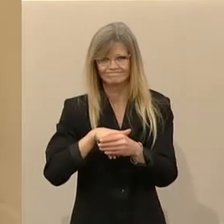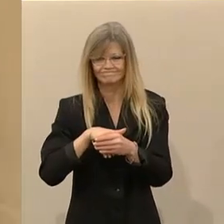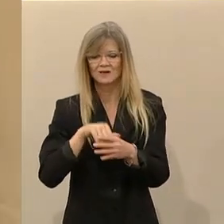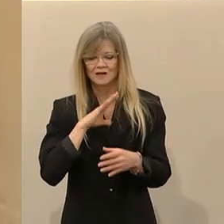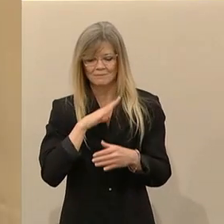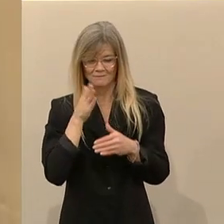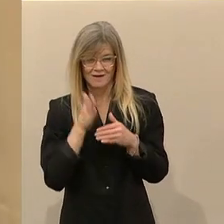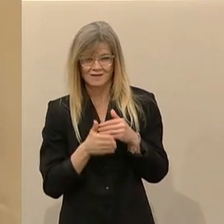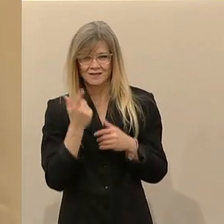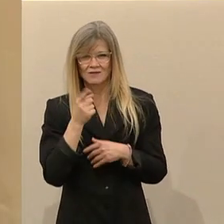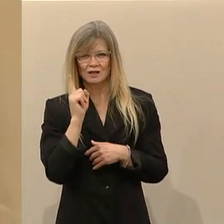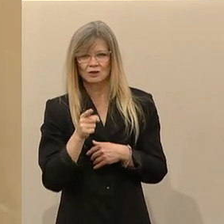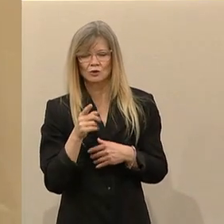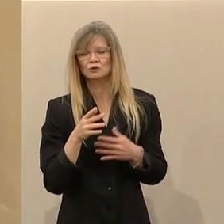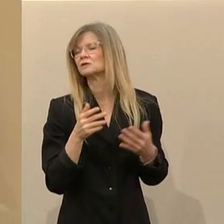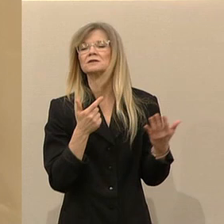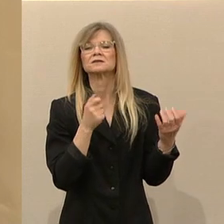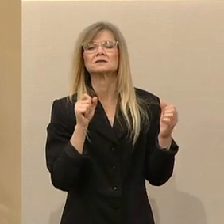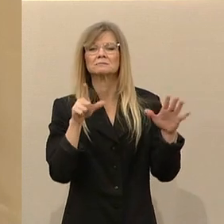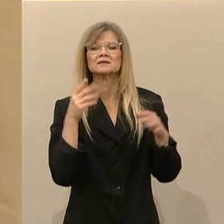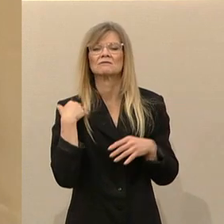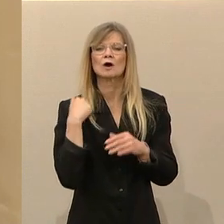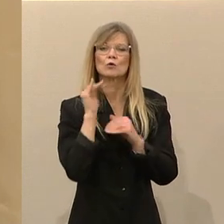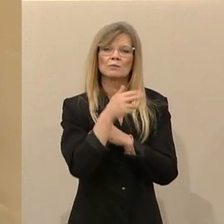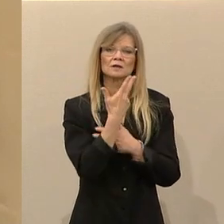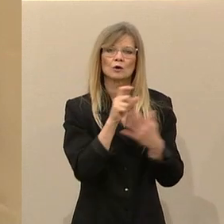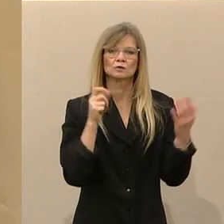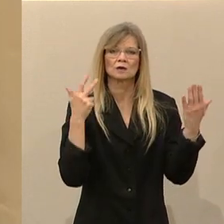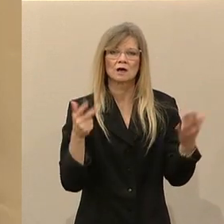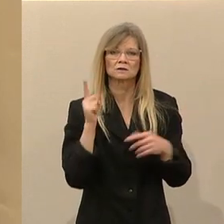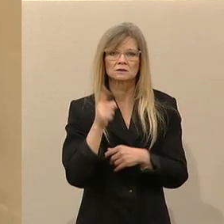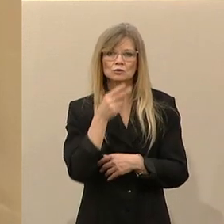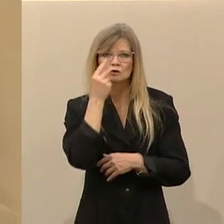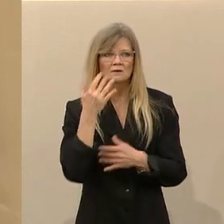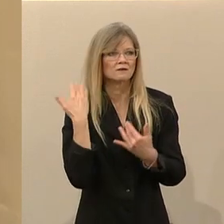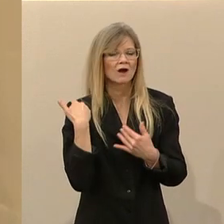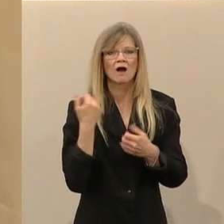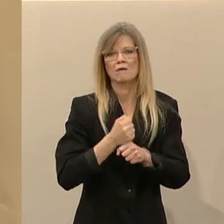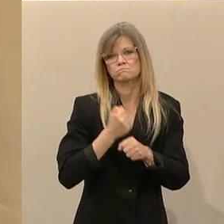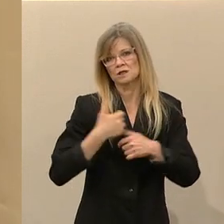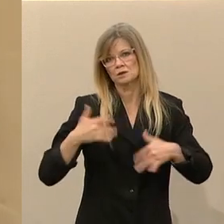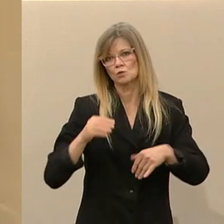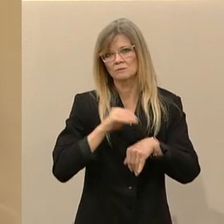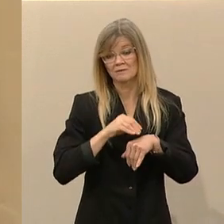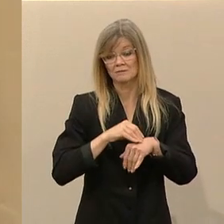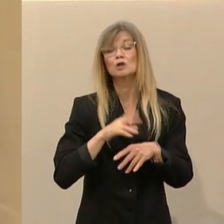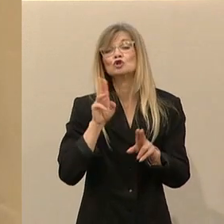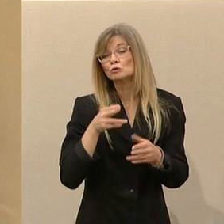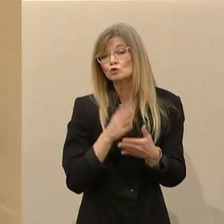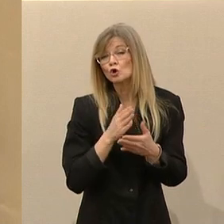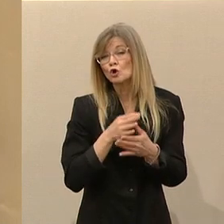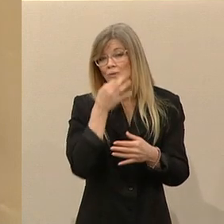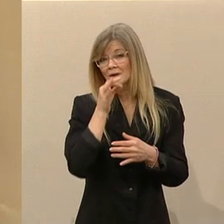über 378.000 Menschen arbeitslos gemeldet. Die Zahlen sind zwar besser als im vergangenen Jahr, aber jeder